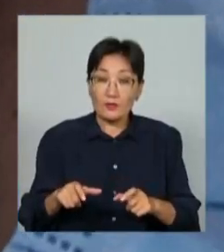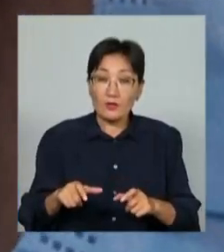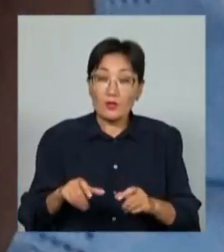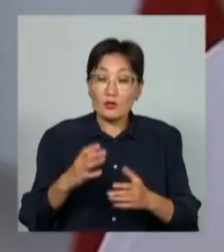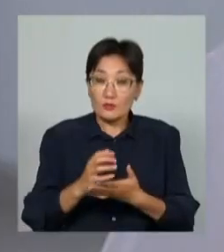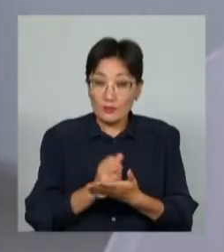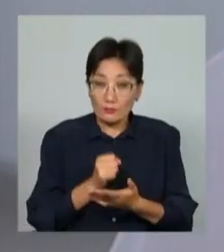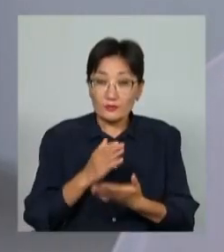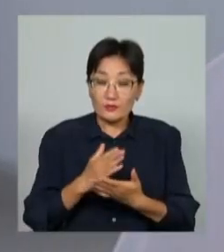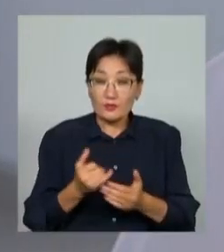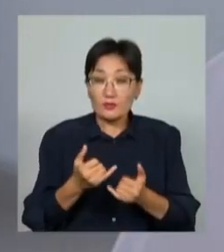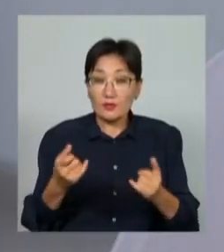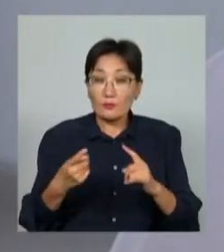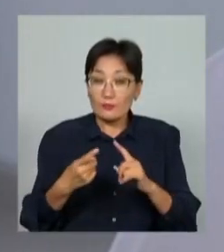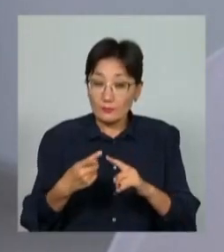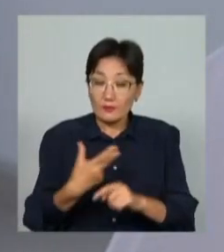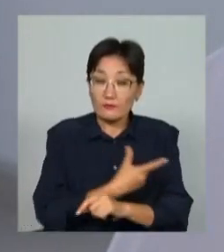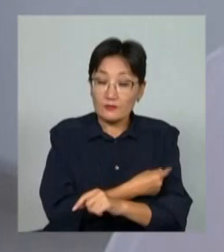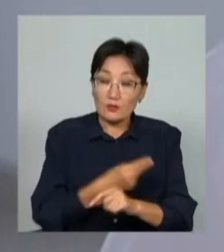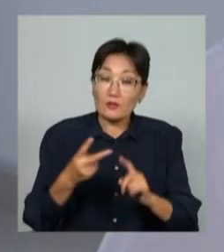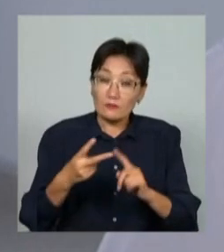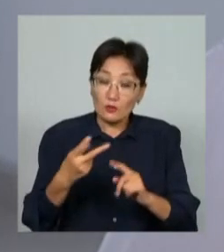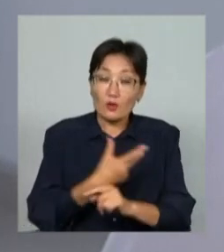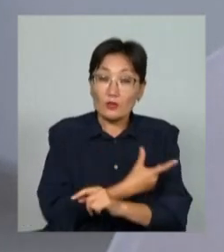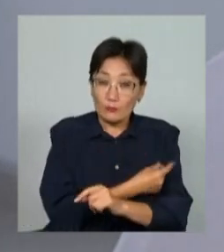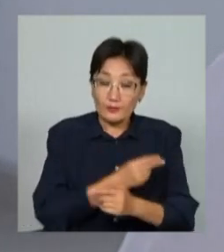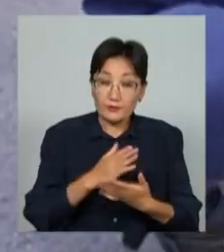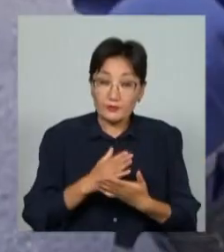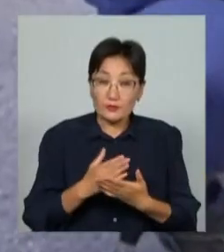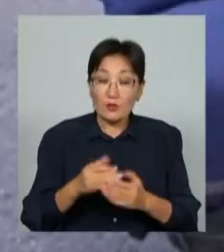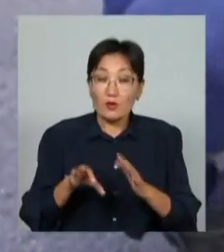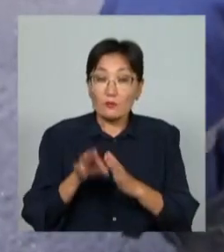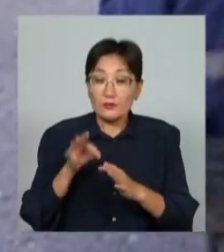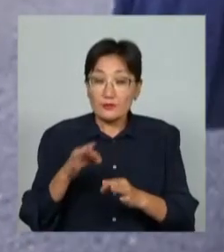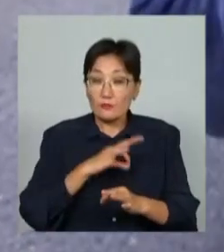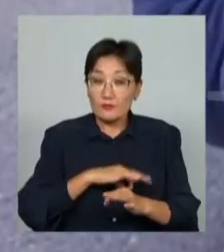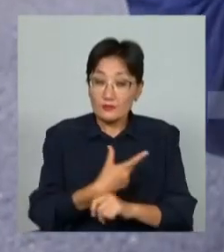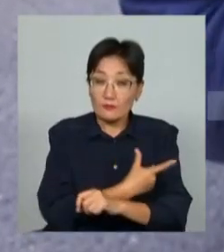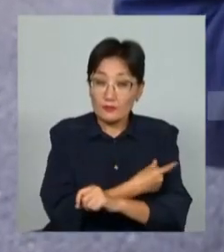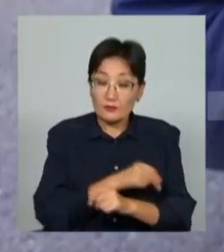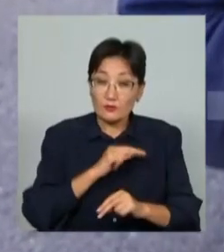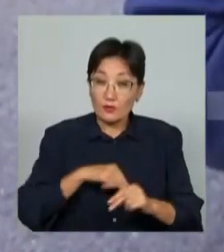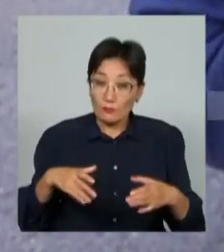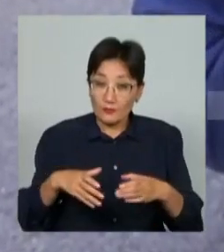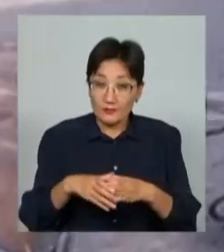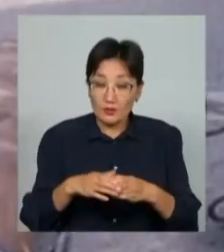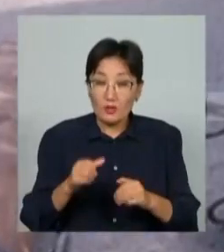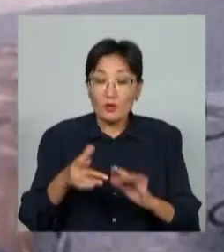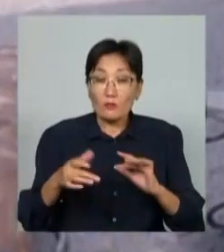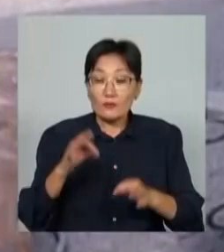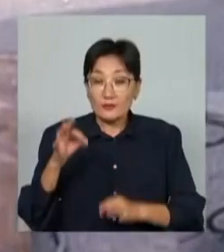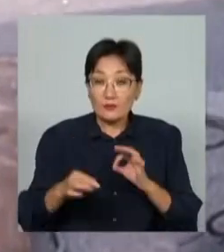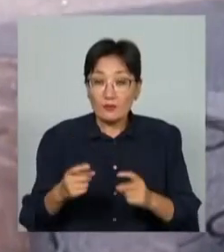Запасы имеются и для первого компонента, и для второго компонента. Выбор в пользу вакцинации делают и трудовые коллективы. Инженер